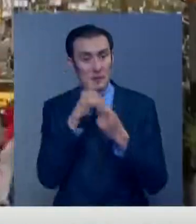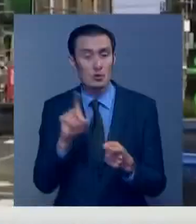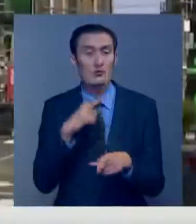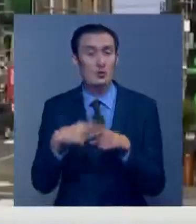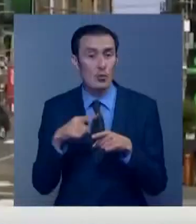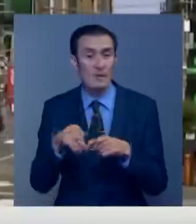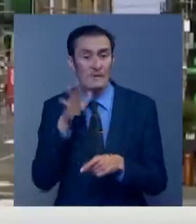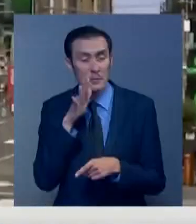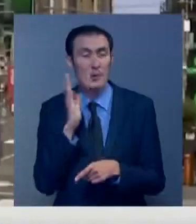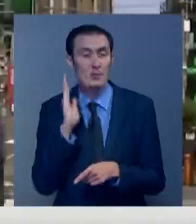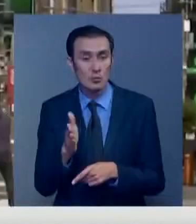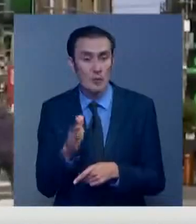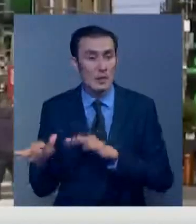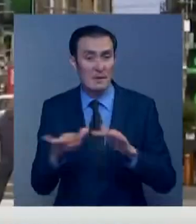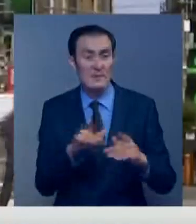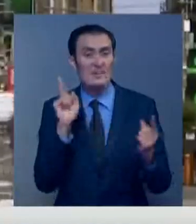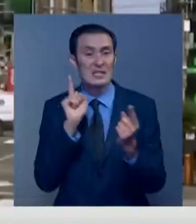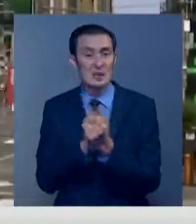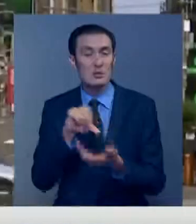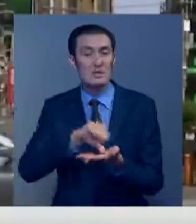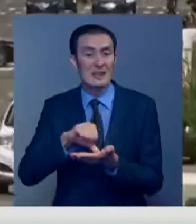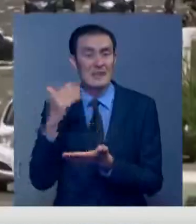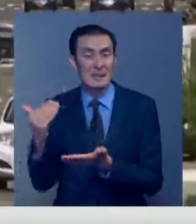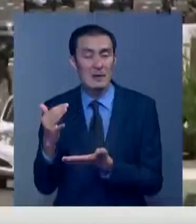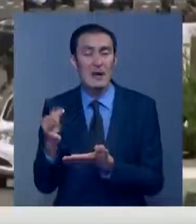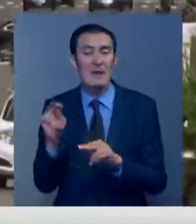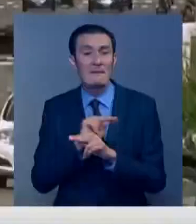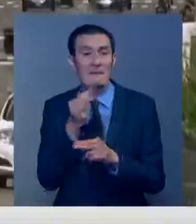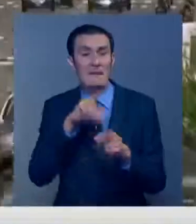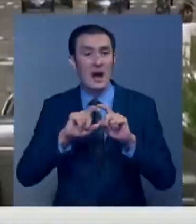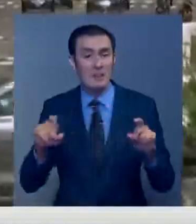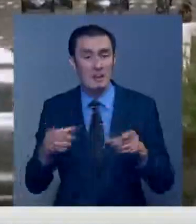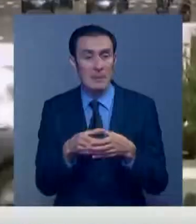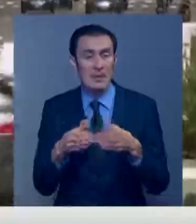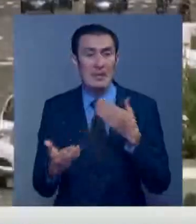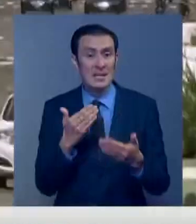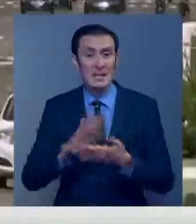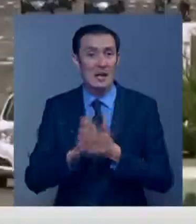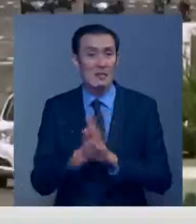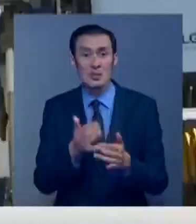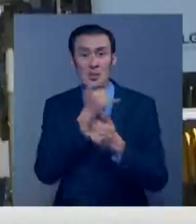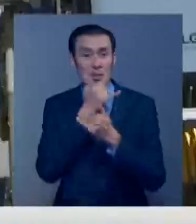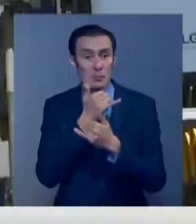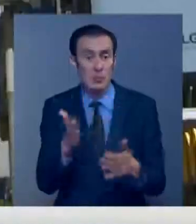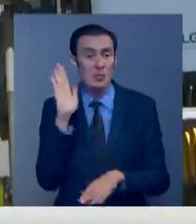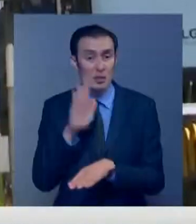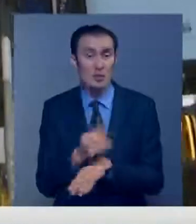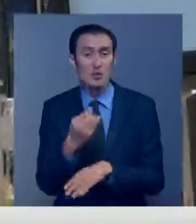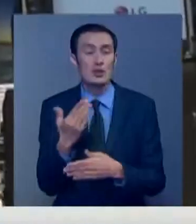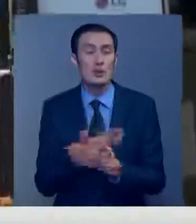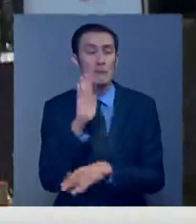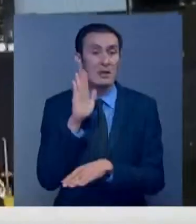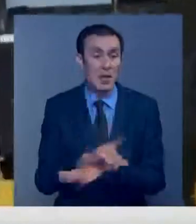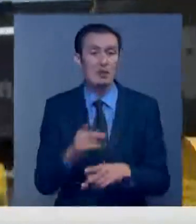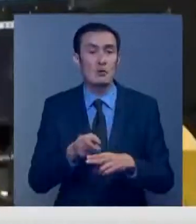в ближайшее время намерен провести встречу с представителями фармкомпании. В случае, если договоренности не будут достигнуты, он издаст еще один